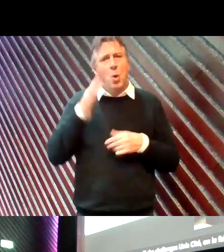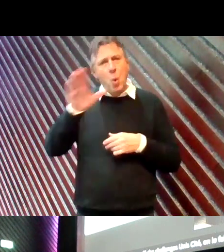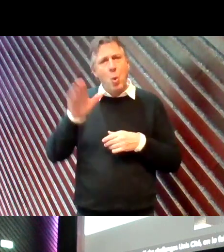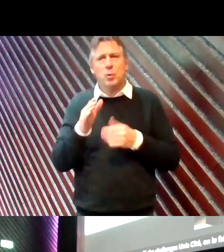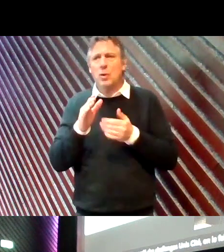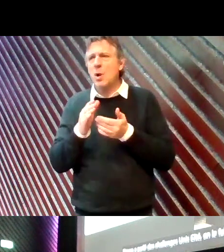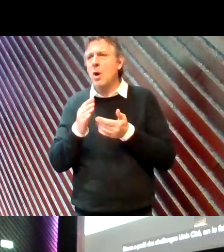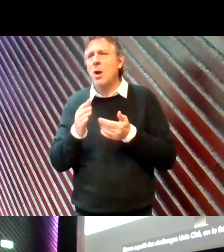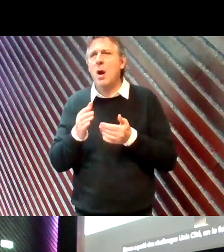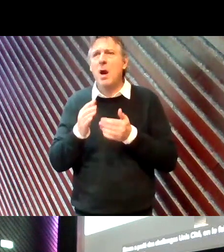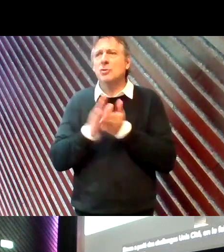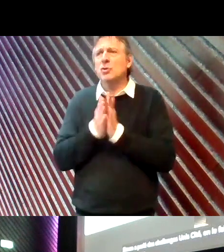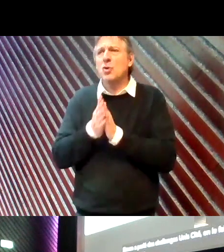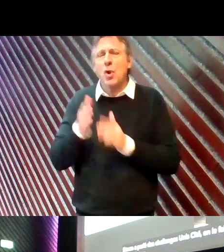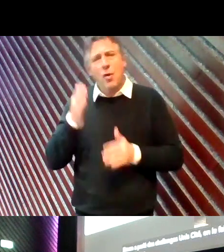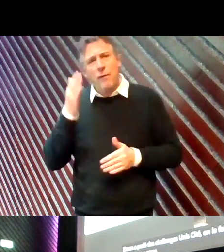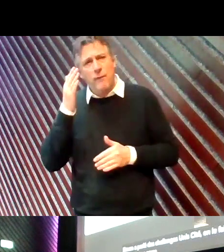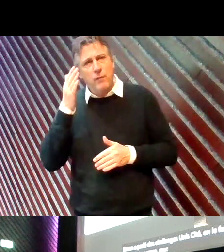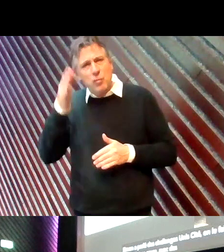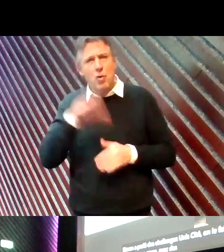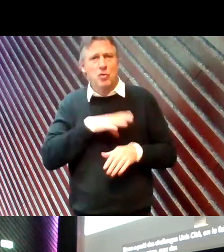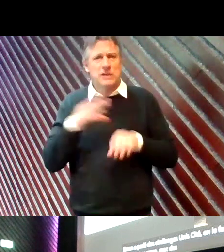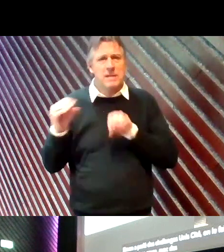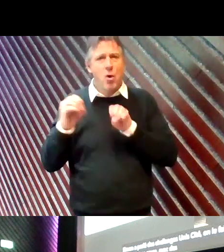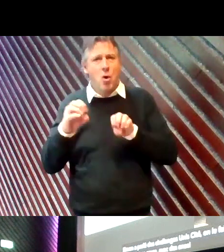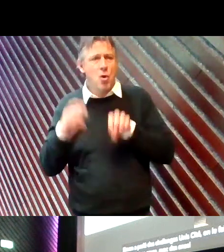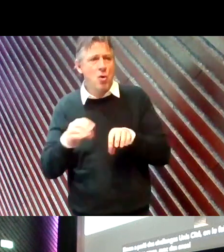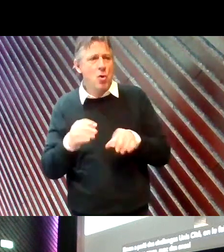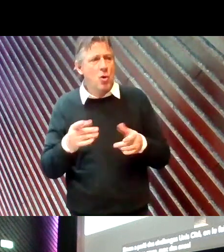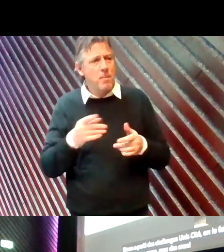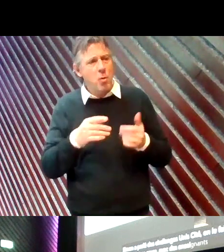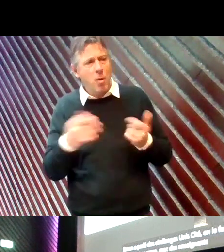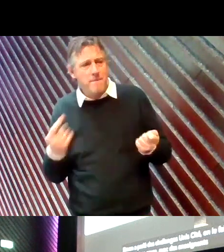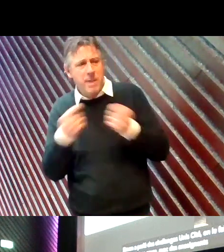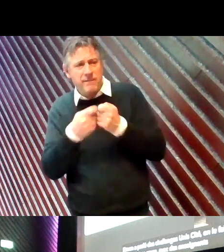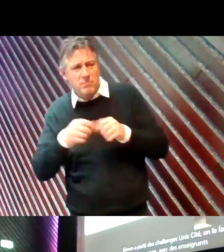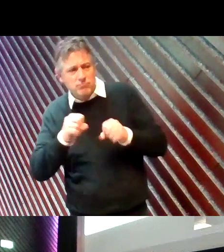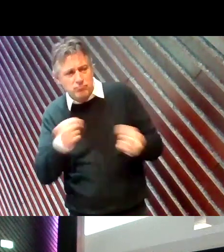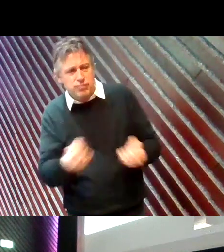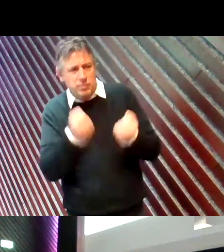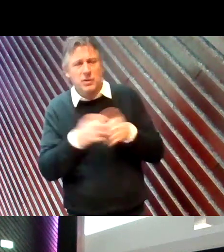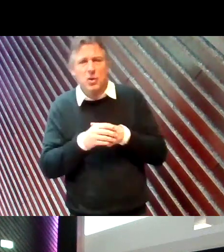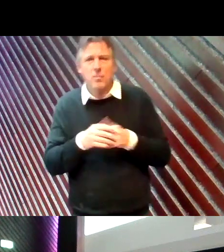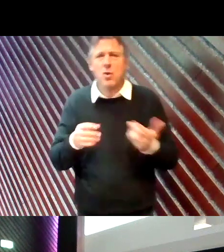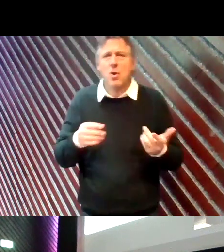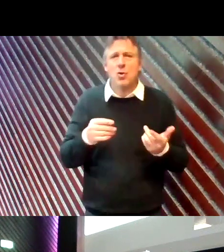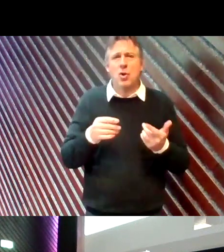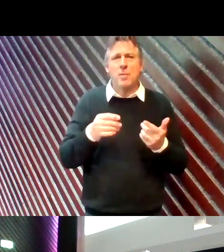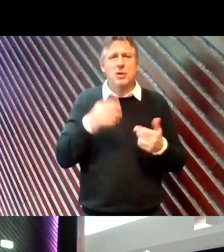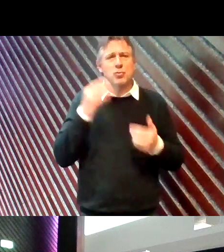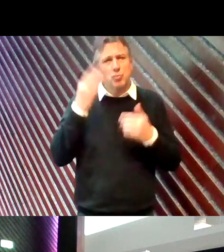des futurs enseignants en activité physique adaptée avec le congrès des années STAPS des étudiants en activité publique et sportive donc